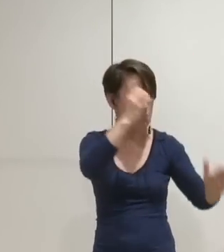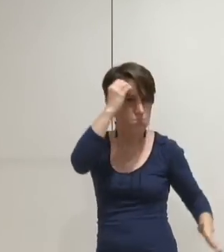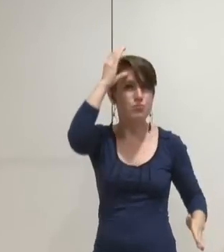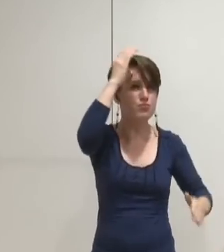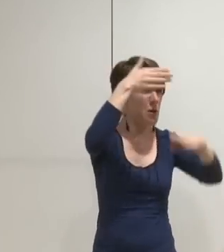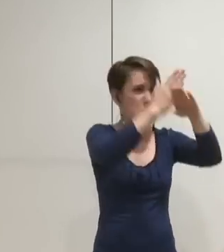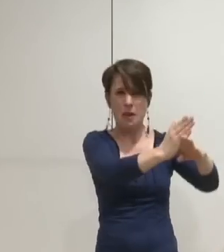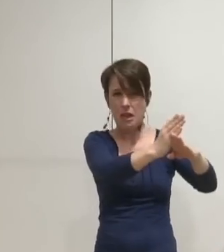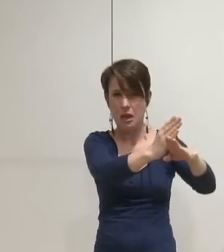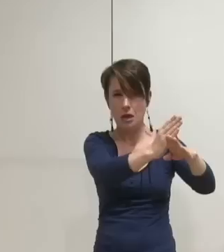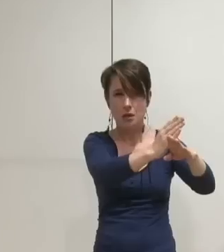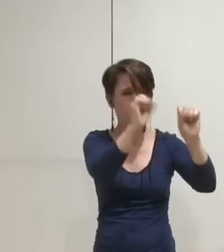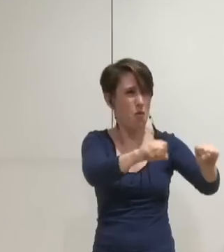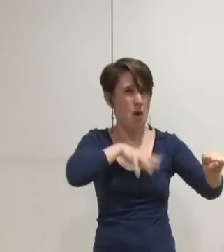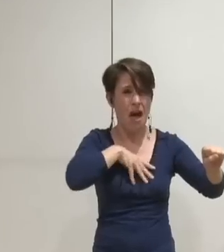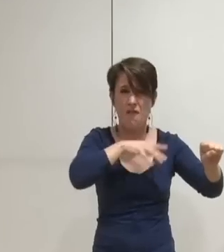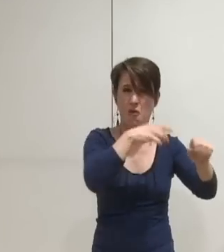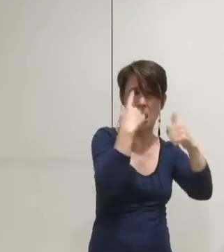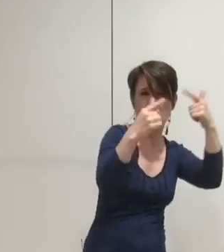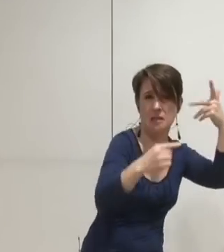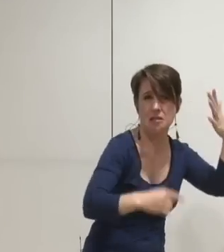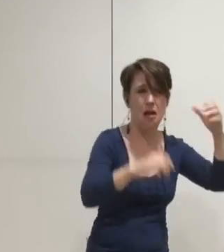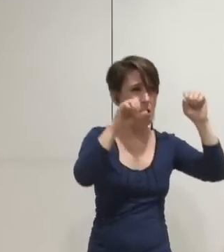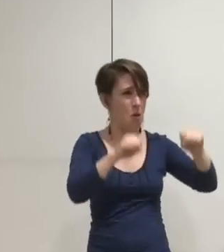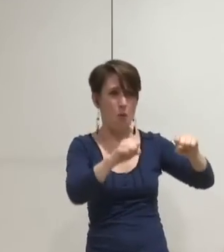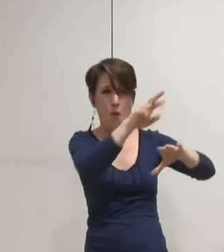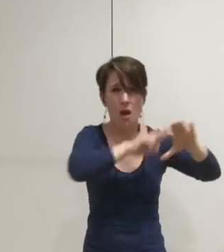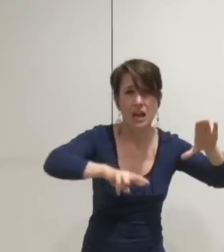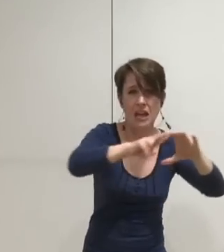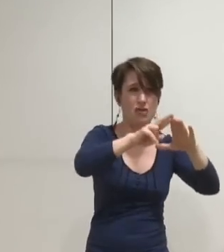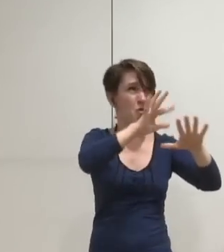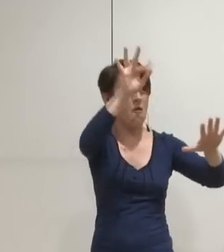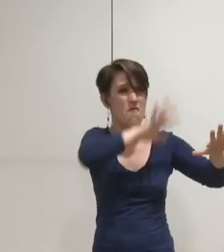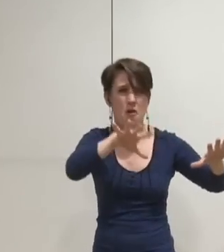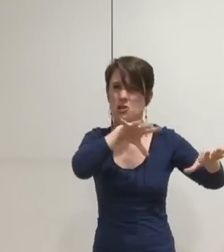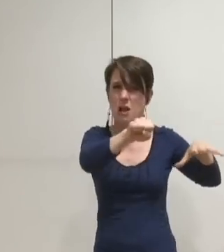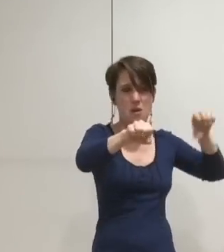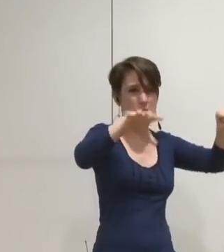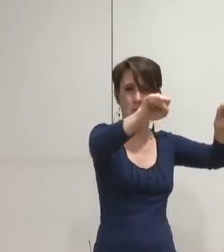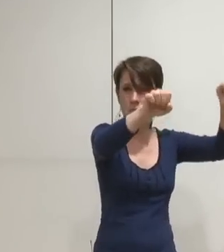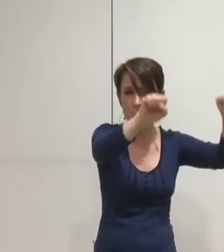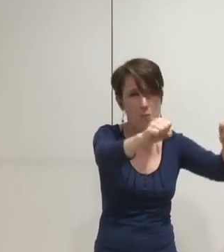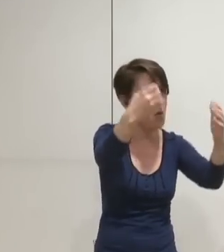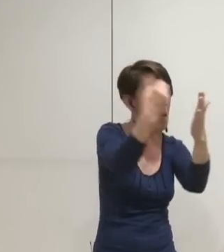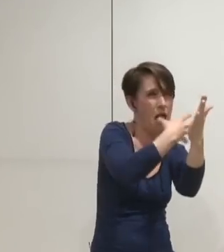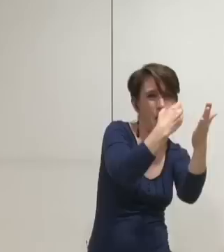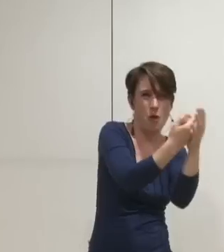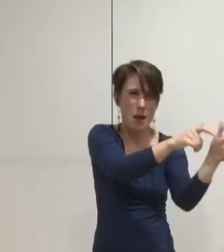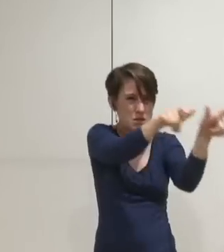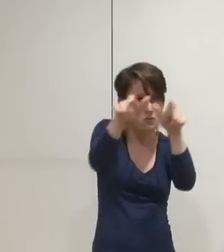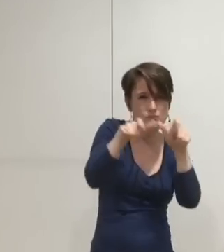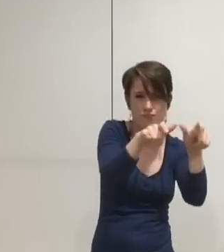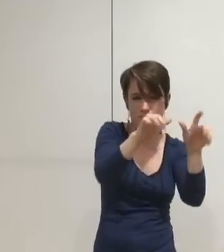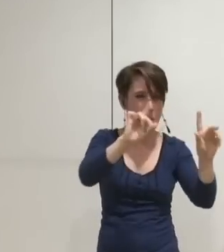la mobilisation et en région et en centrale du suivi maximal de ce chantier qui est un